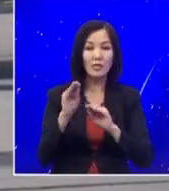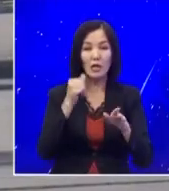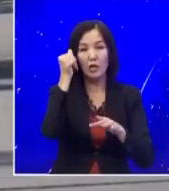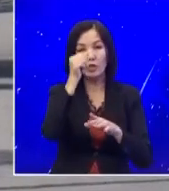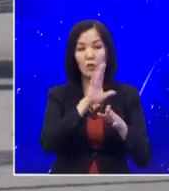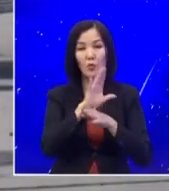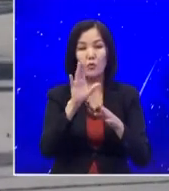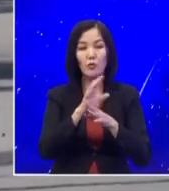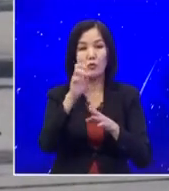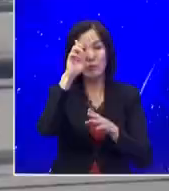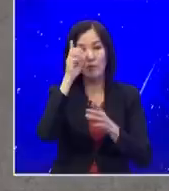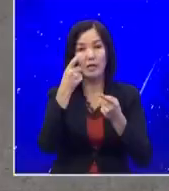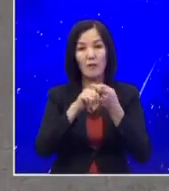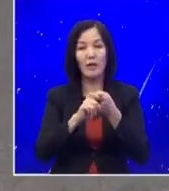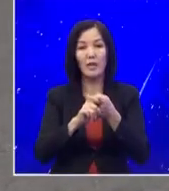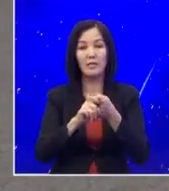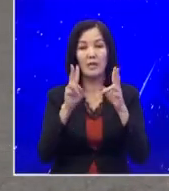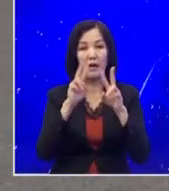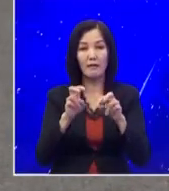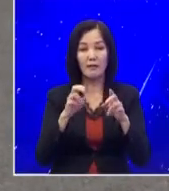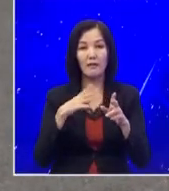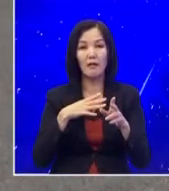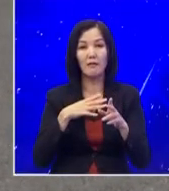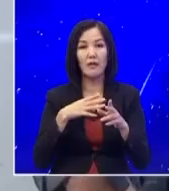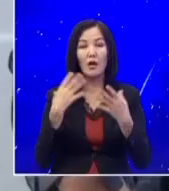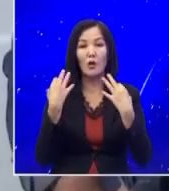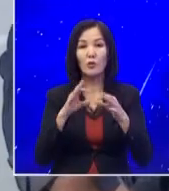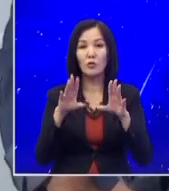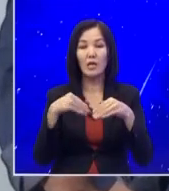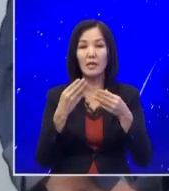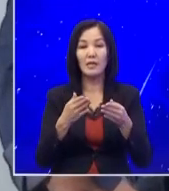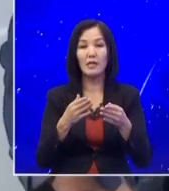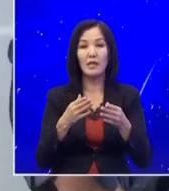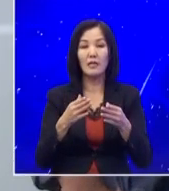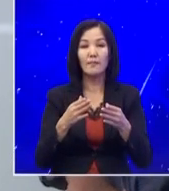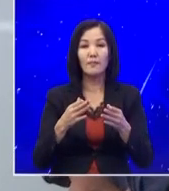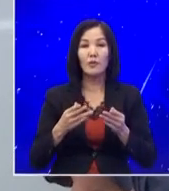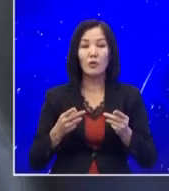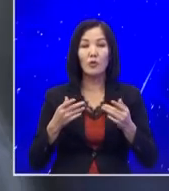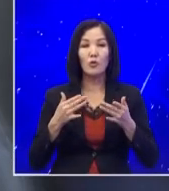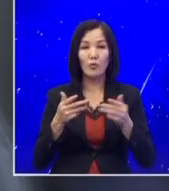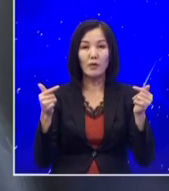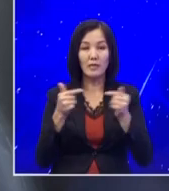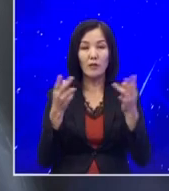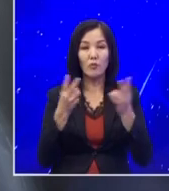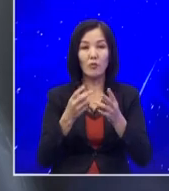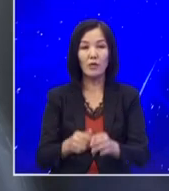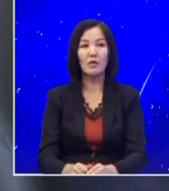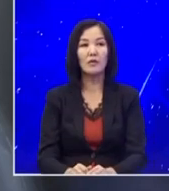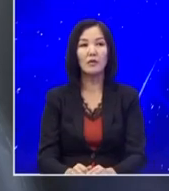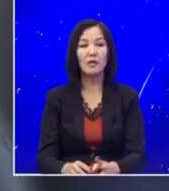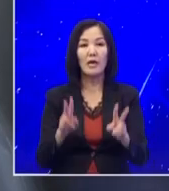өндіруші мемлекетіне байланысты анықталады. Шектік рұқсат етілген нормалар сәйкестігі қаралады. Рейдтік шара